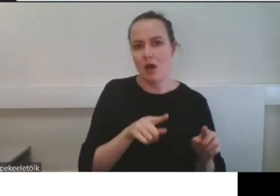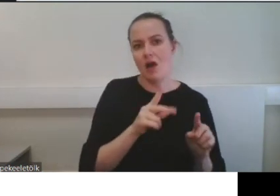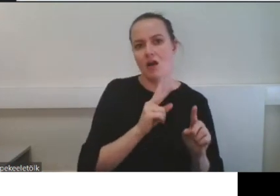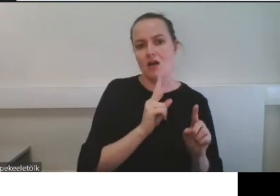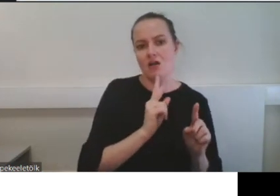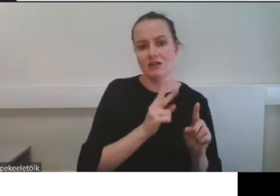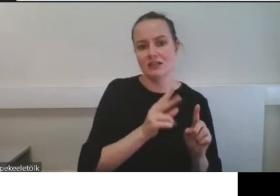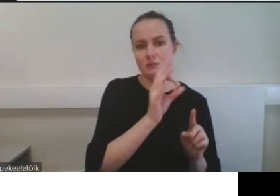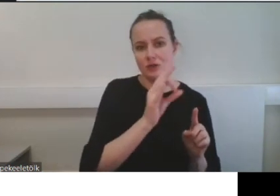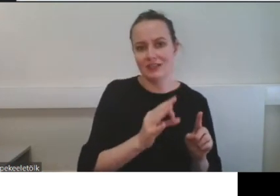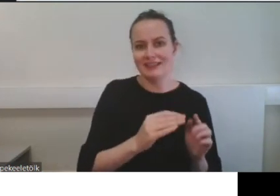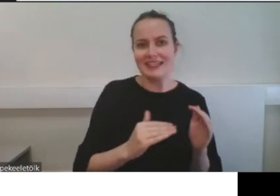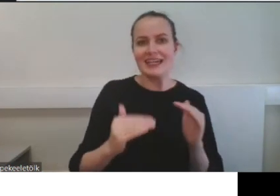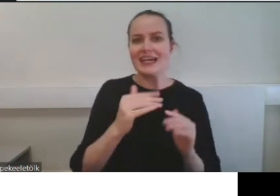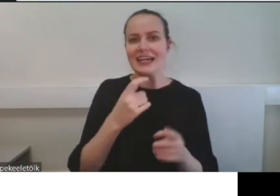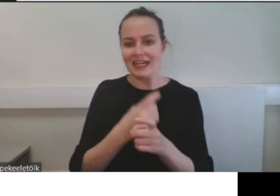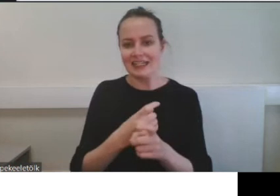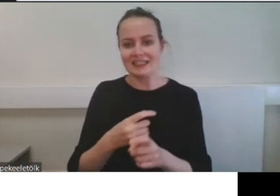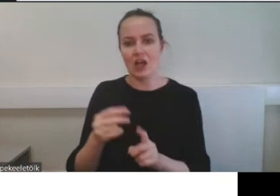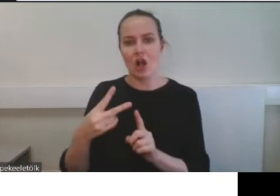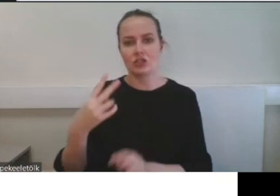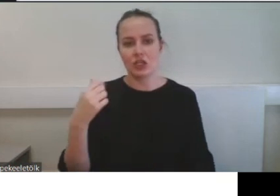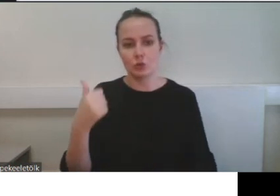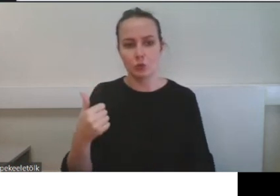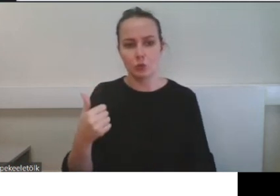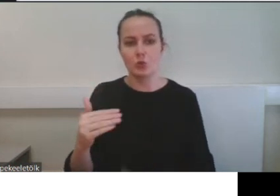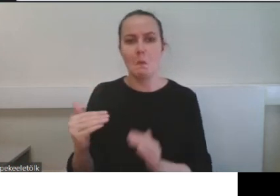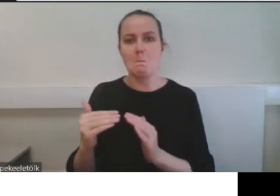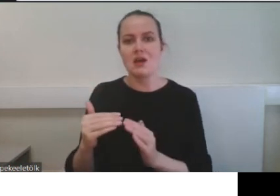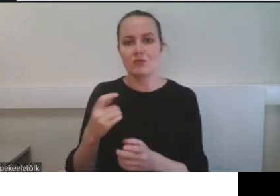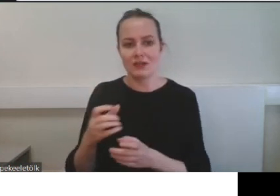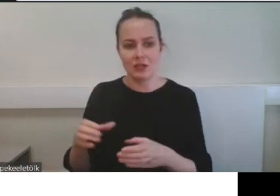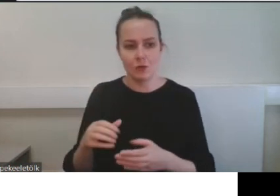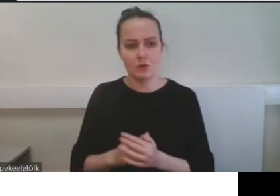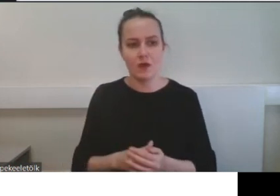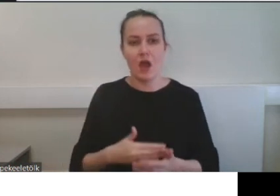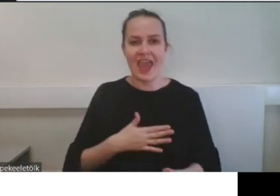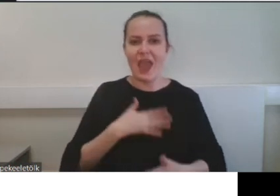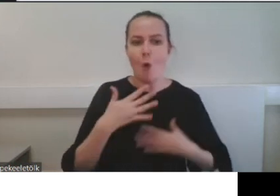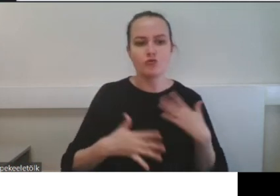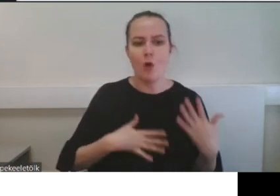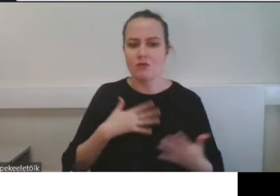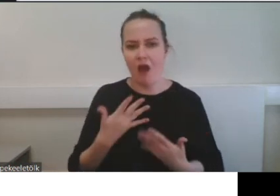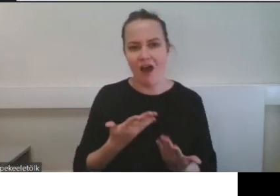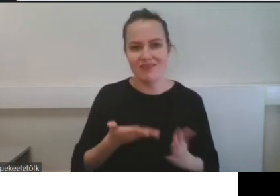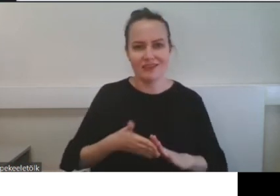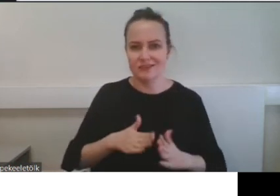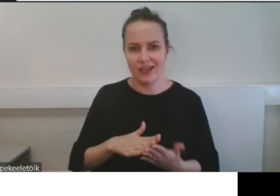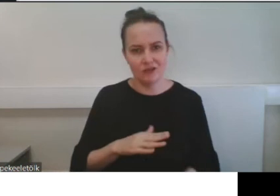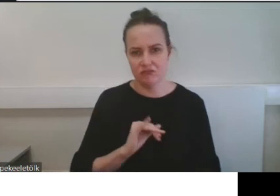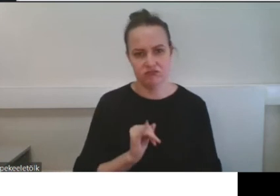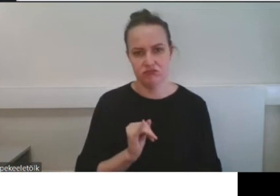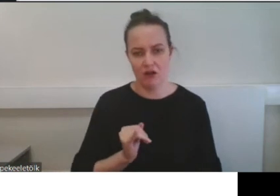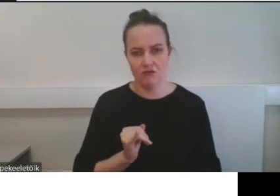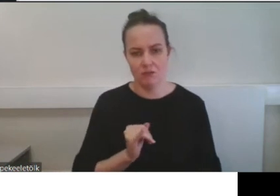uuringutest. Siis näiteks üks selline nagu sihtrühmade nagu veapiiridega väljatoomine on ka